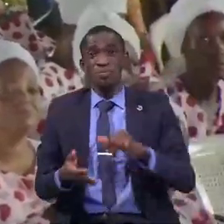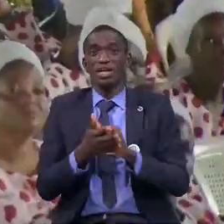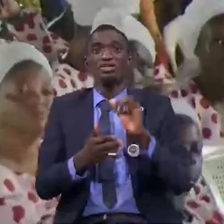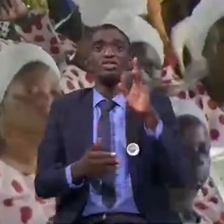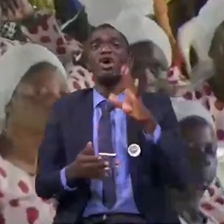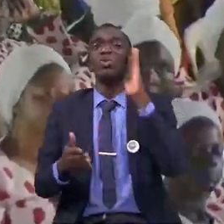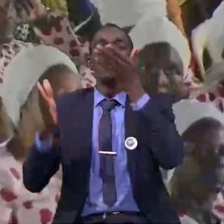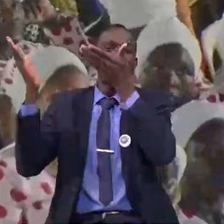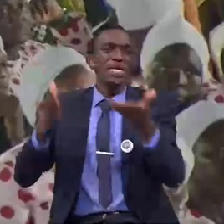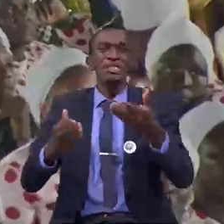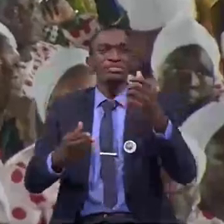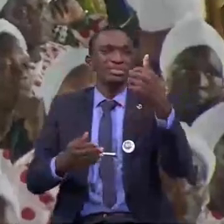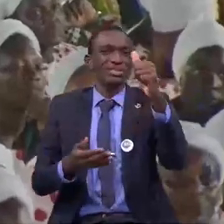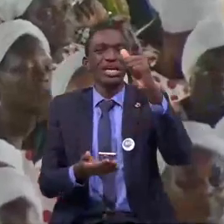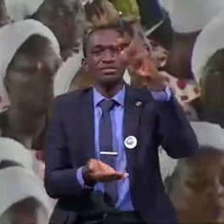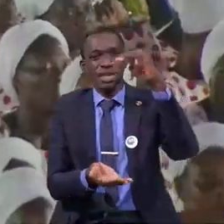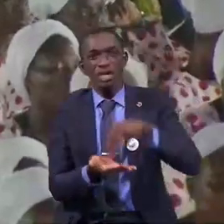Dieu...